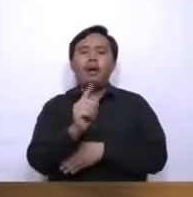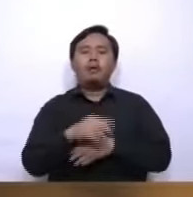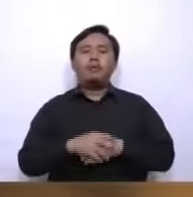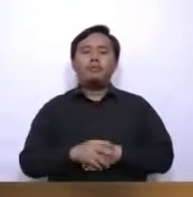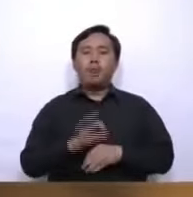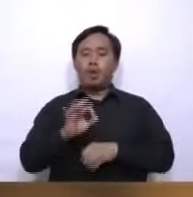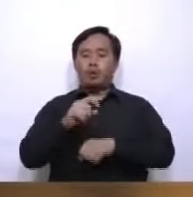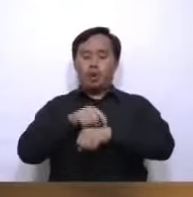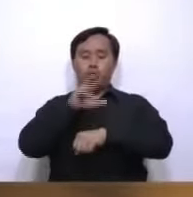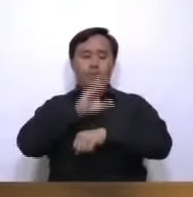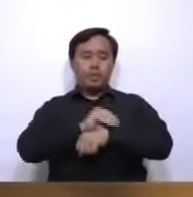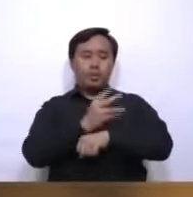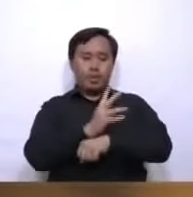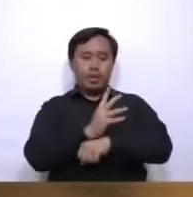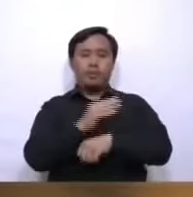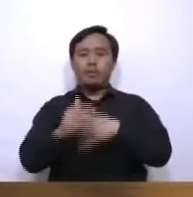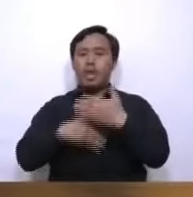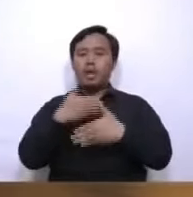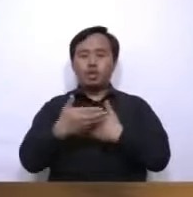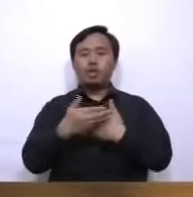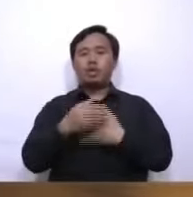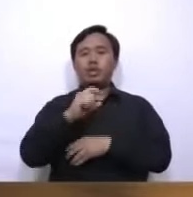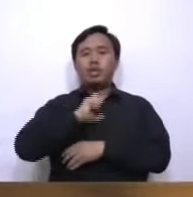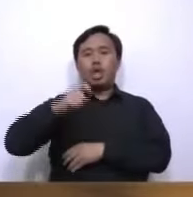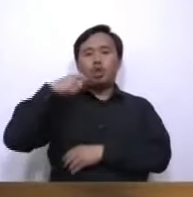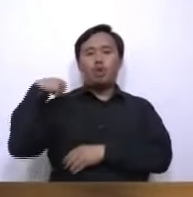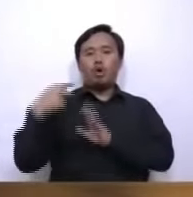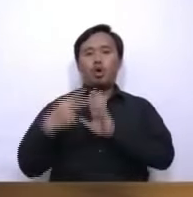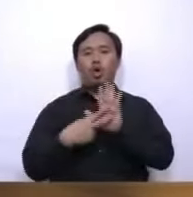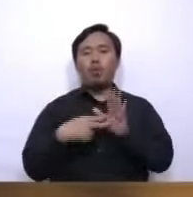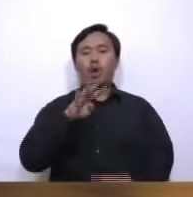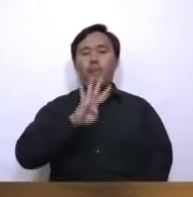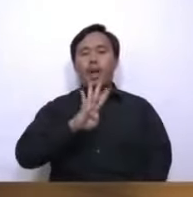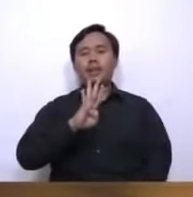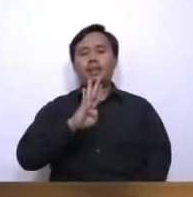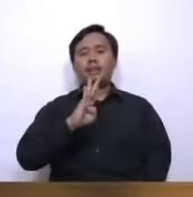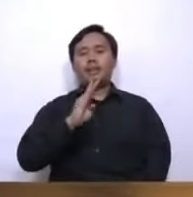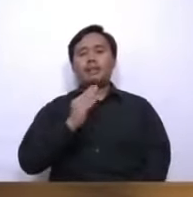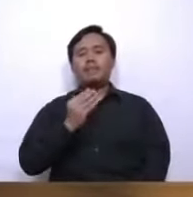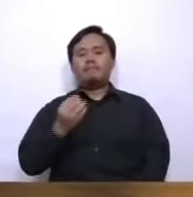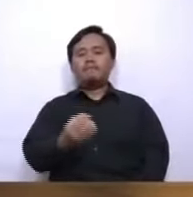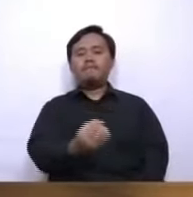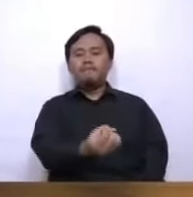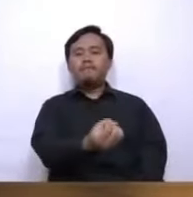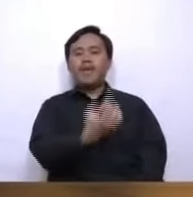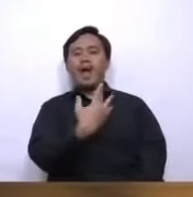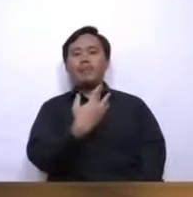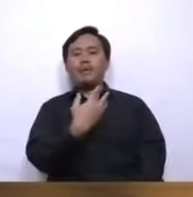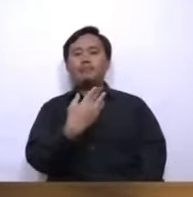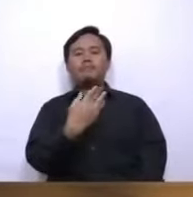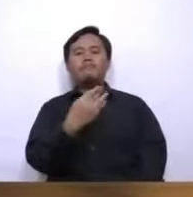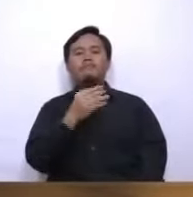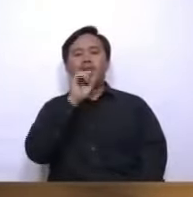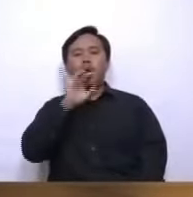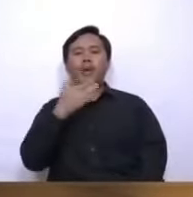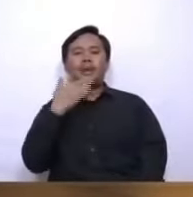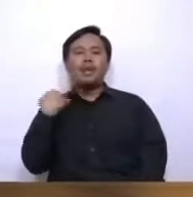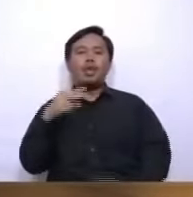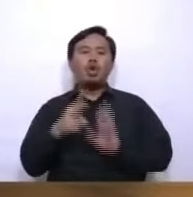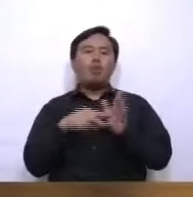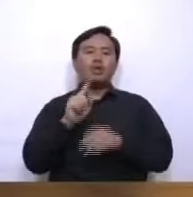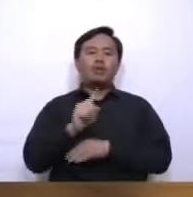Anda sudah habis. Selanjutnya saya persilahkan kepada Cagub nomor urut 4 untuk menanggapi jawaban Cagub nomor urut 1.